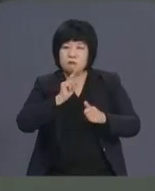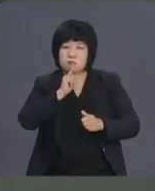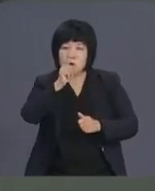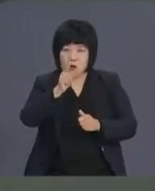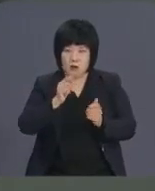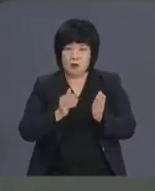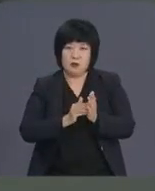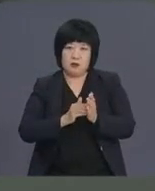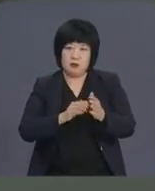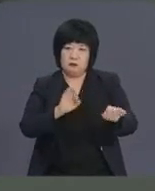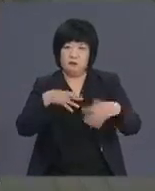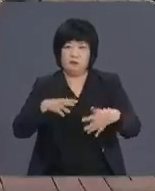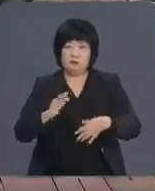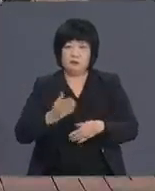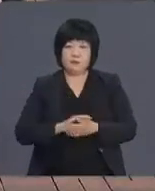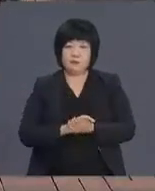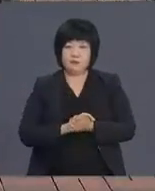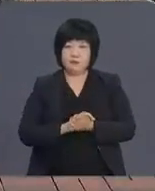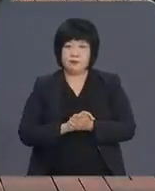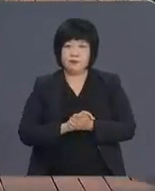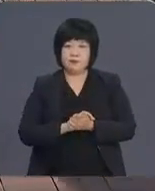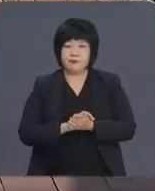기자가 보도합니다.